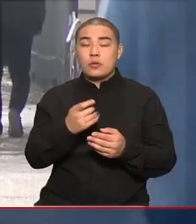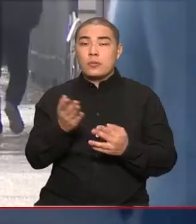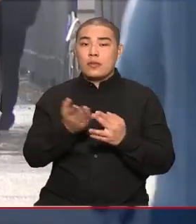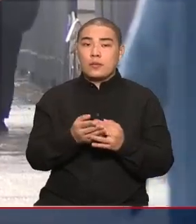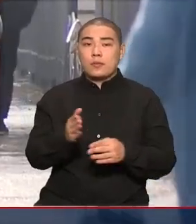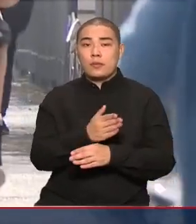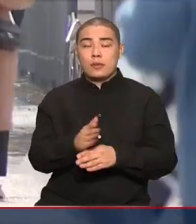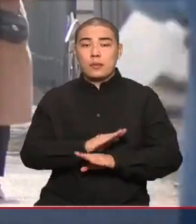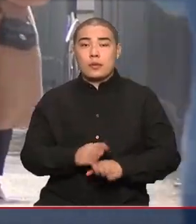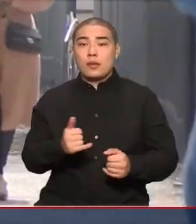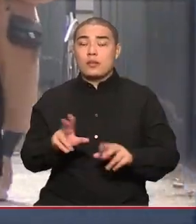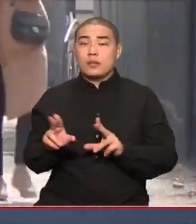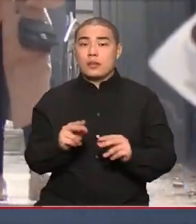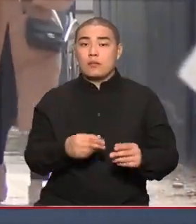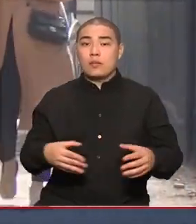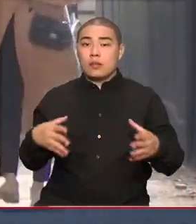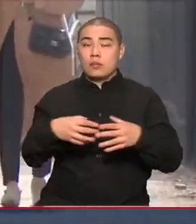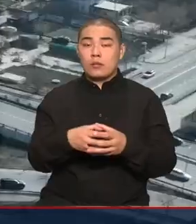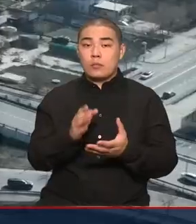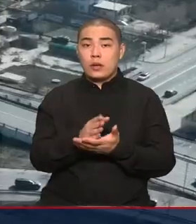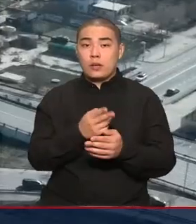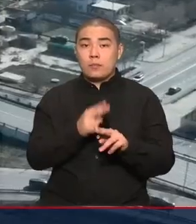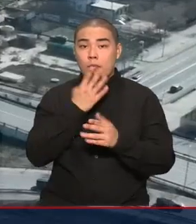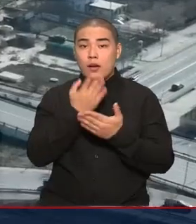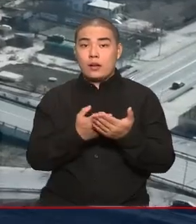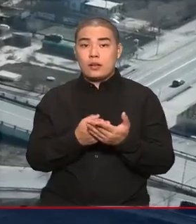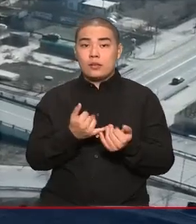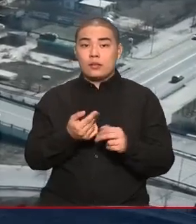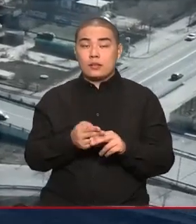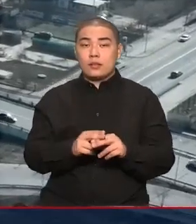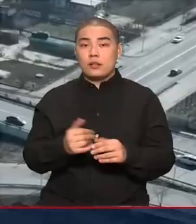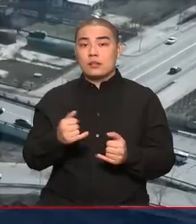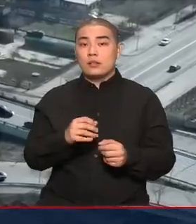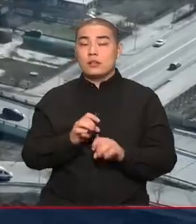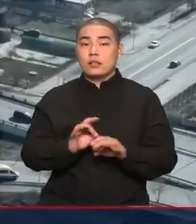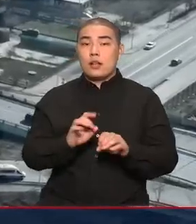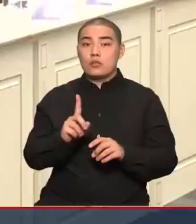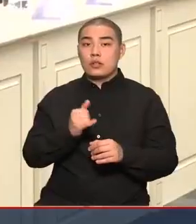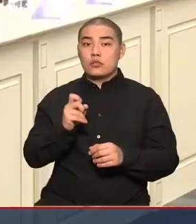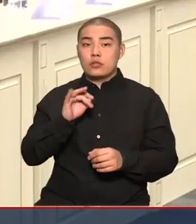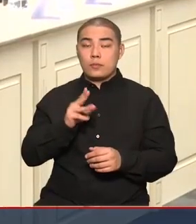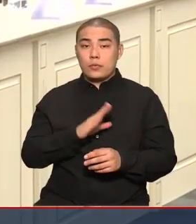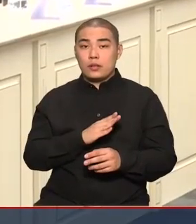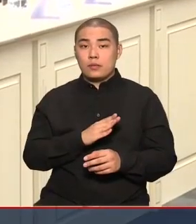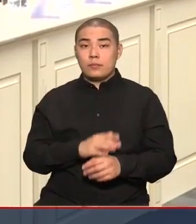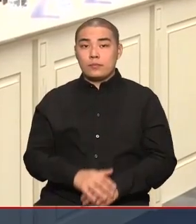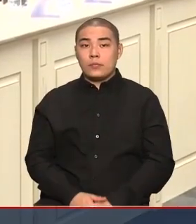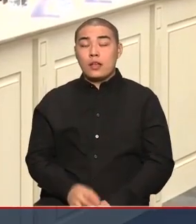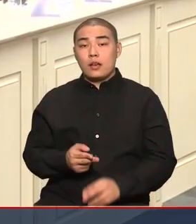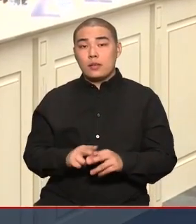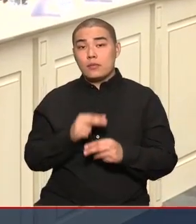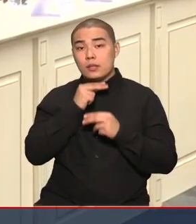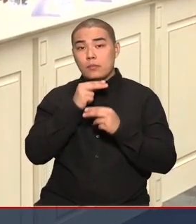Тек бірлікте ғана берекелі тірлік бар. Солай бола тұра фольклорда жіктелуді дәріптейтін дүниелер жылт етеді. Светқали Нұржан осыған